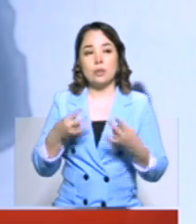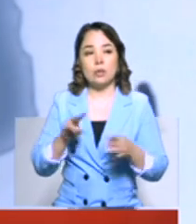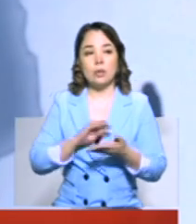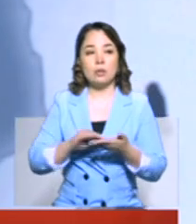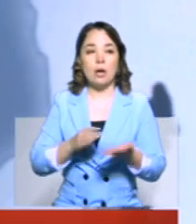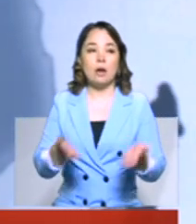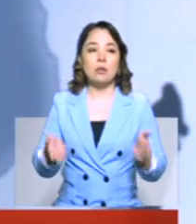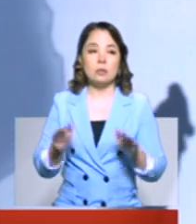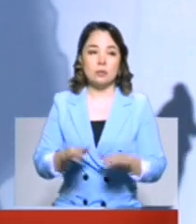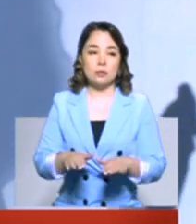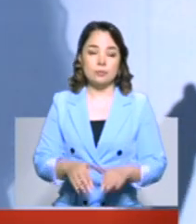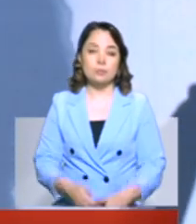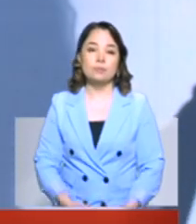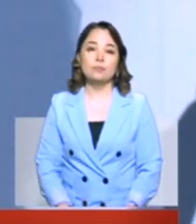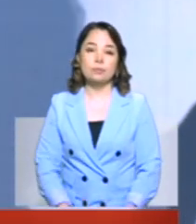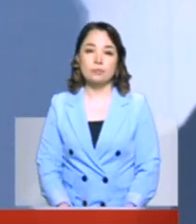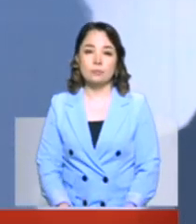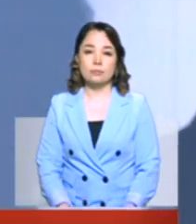жазба қалдырды.